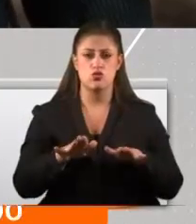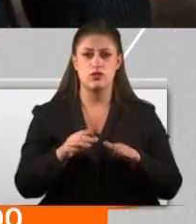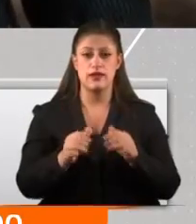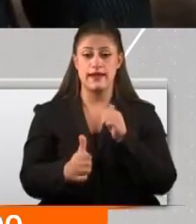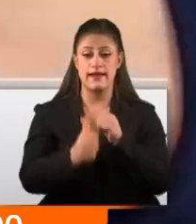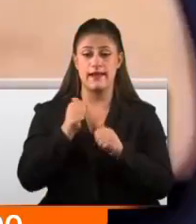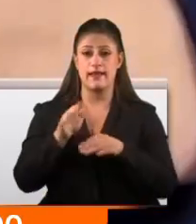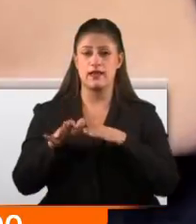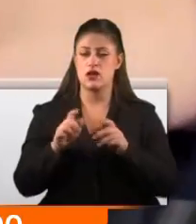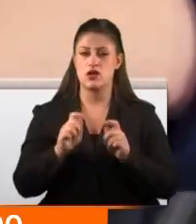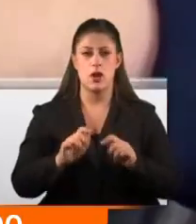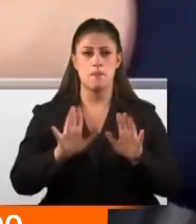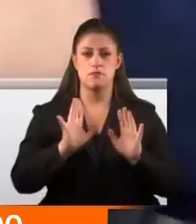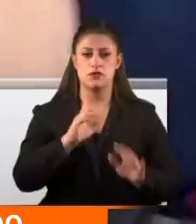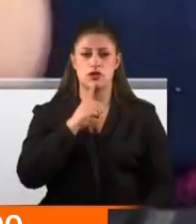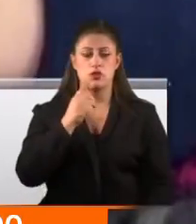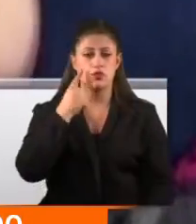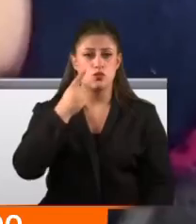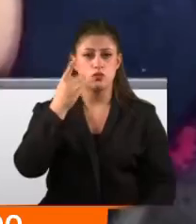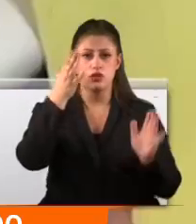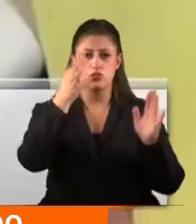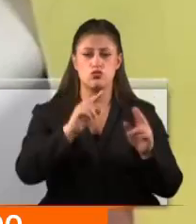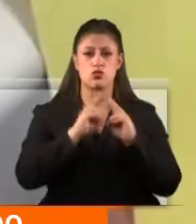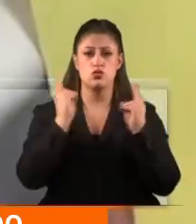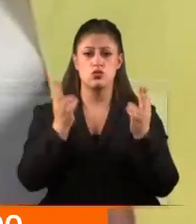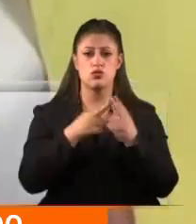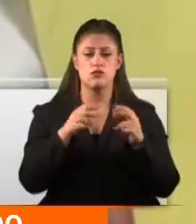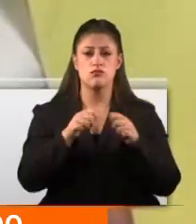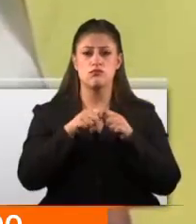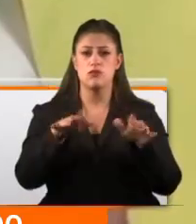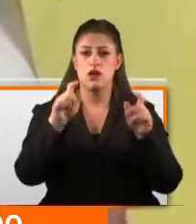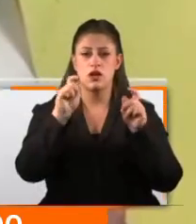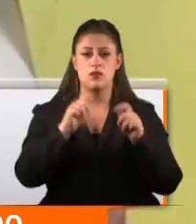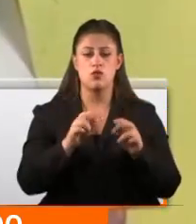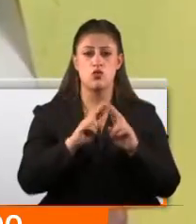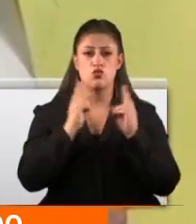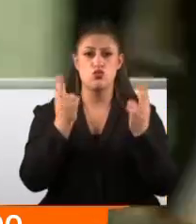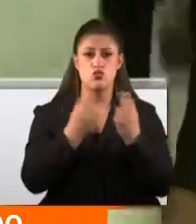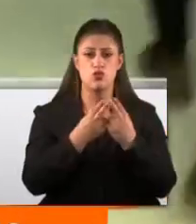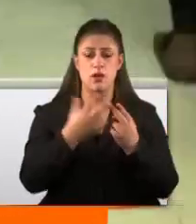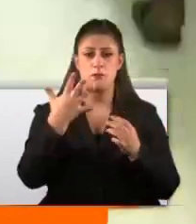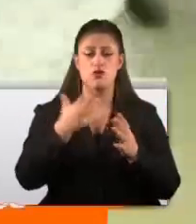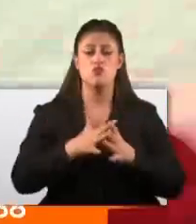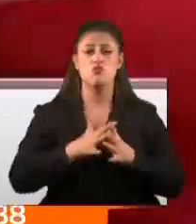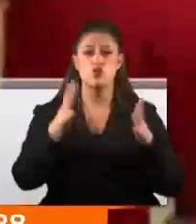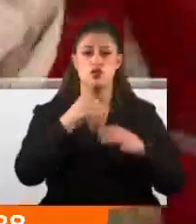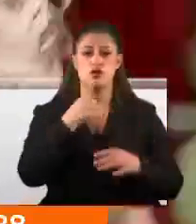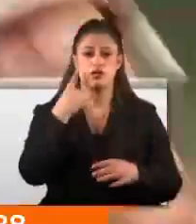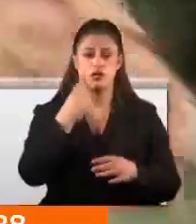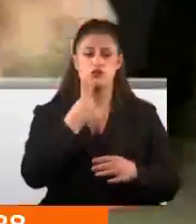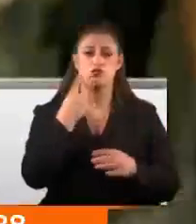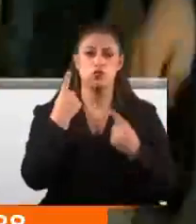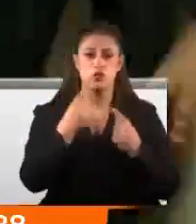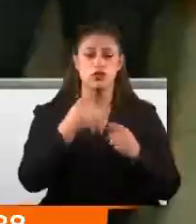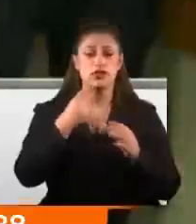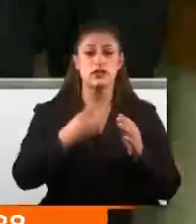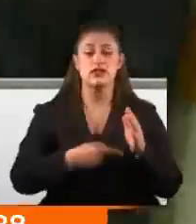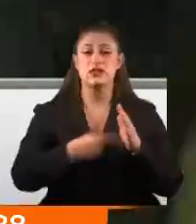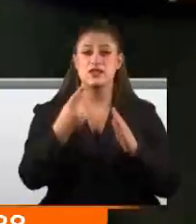atmayacağız Erdoğan tüm dünyada sloganlaşan dünya Beşen büyüktür sözlerine Atıf yaptı zirveye katılan